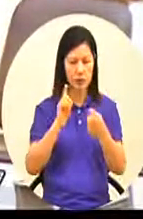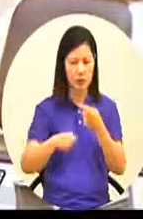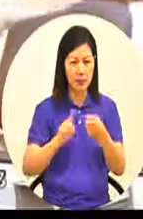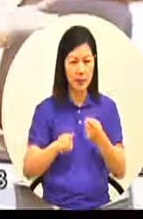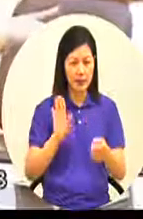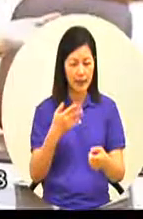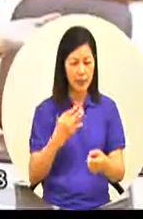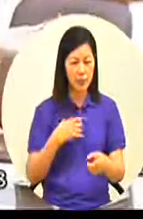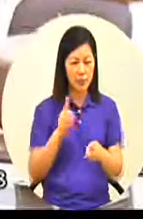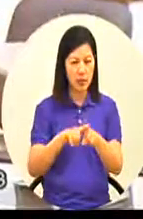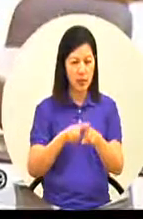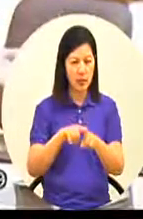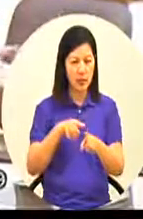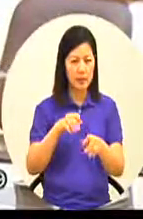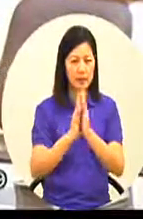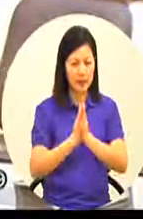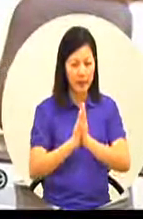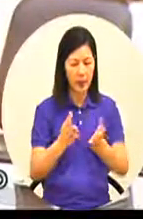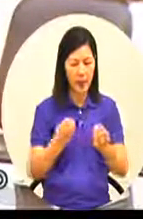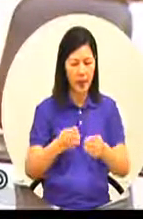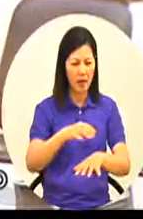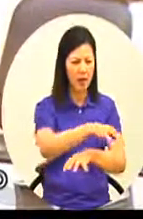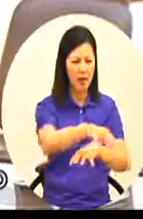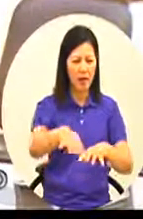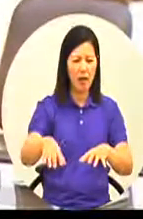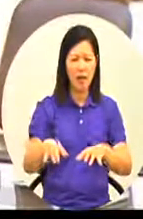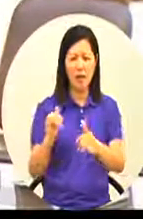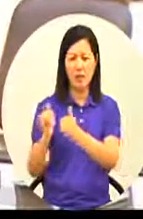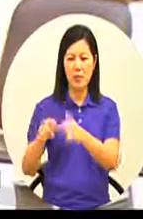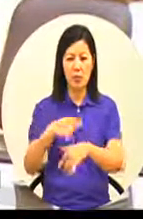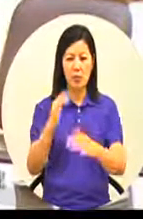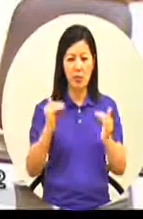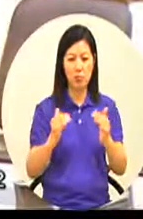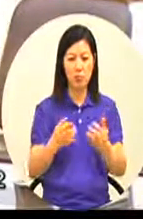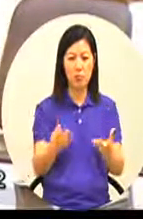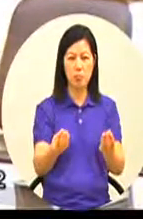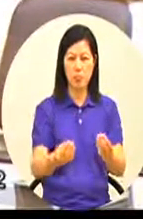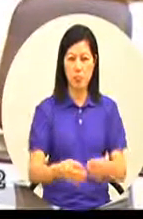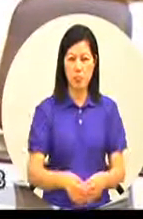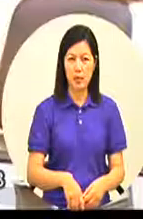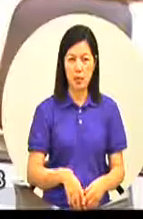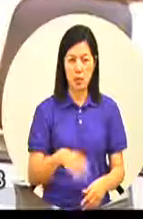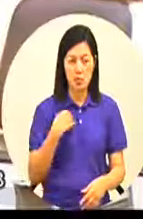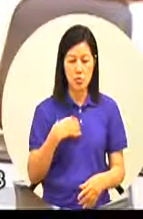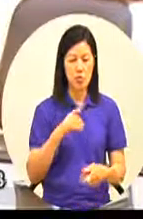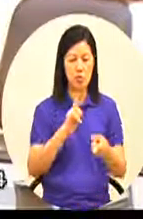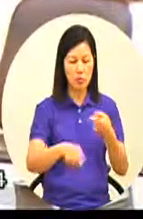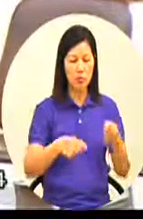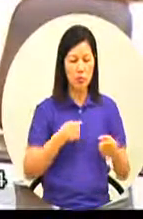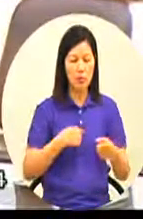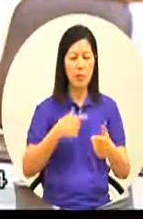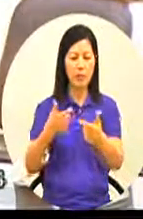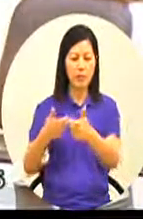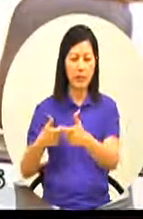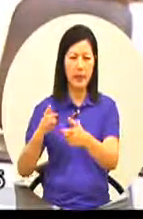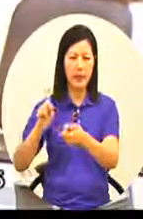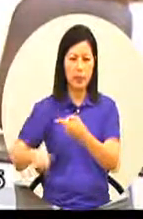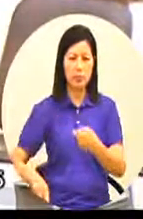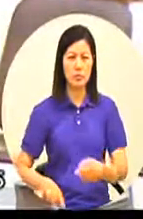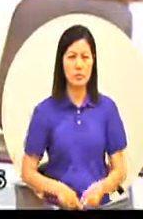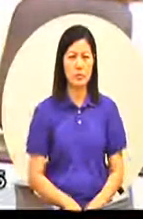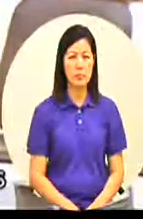时候，在周边的人他会觉得说我是不礼貌的啊，所以我不对的将错就错。你看这个，